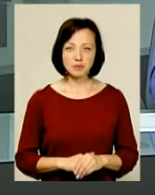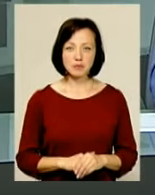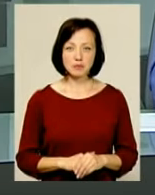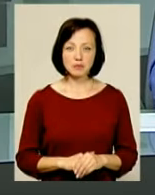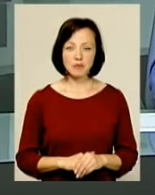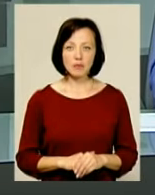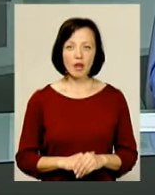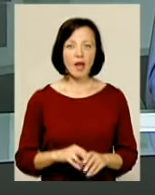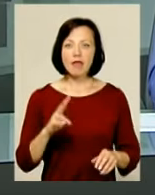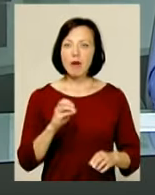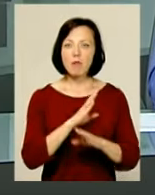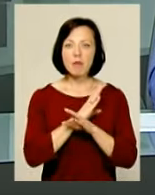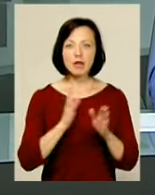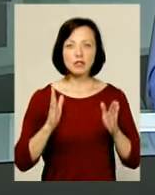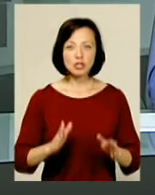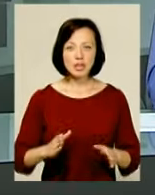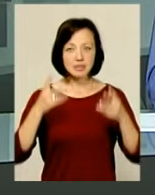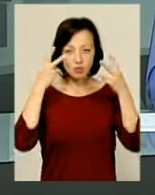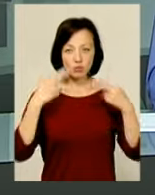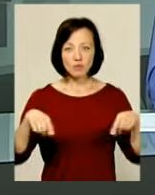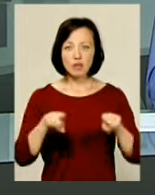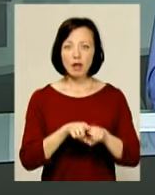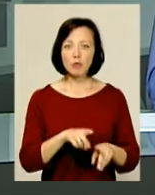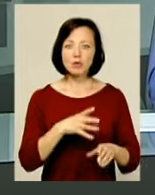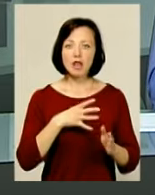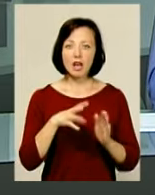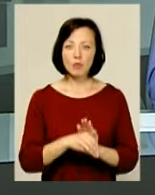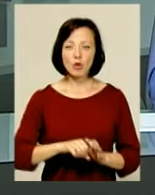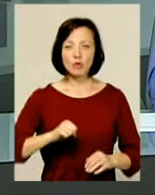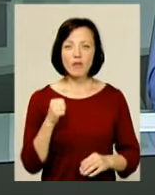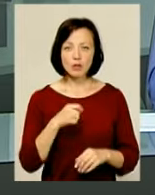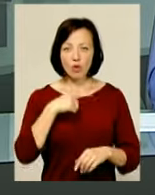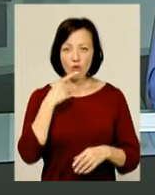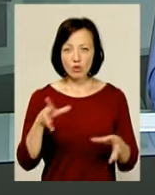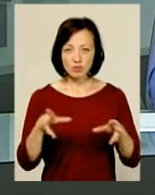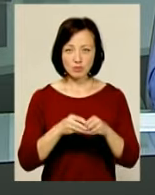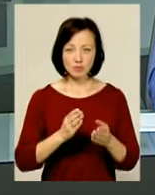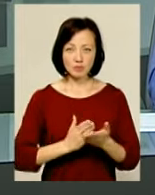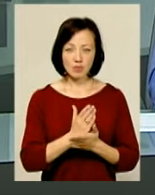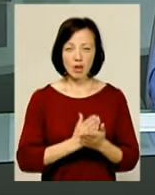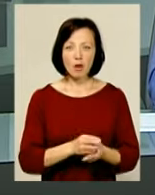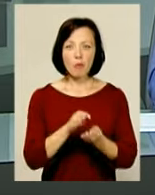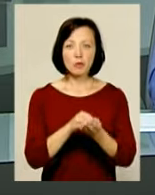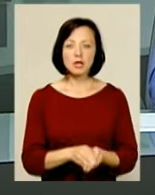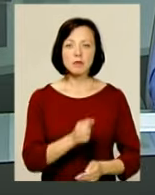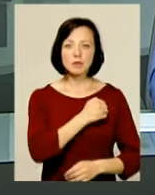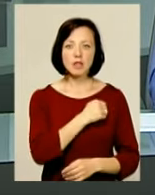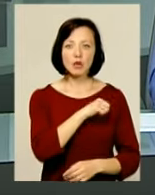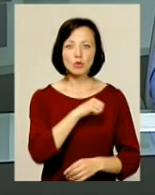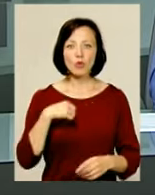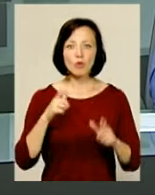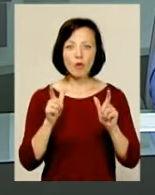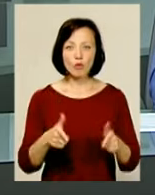Не помер, а лише заснув. Так про загиблого товариша говорять побратими. У Красилові попрощалися із бійцем Добровольчого